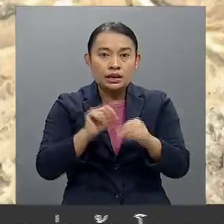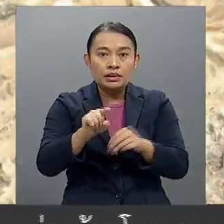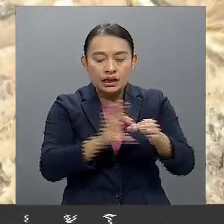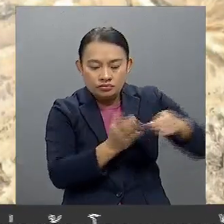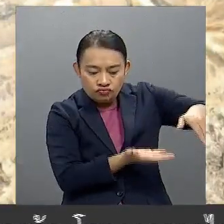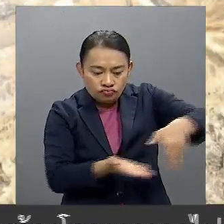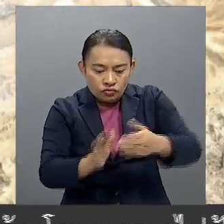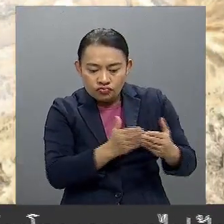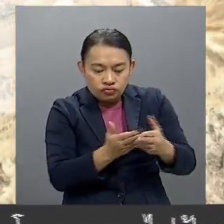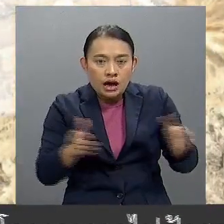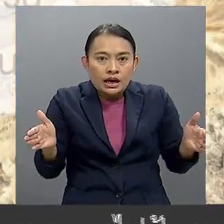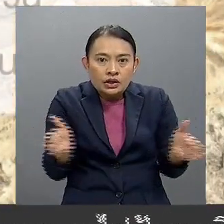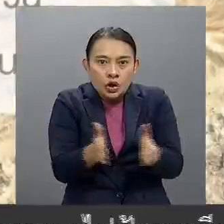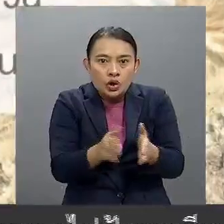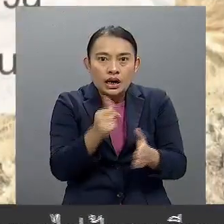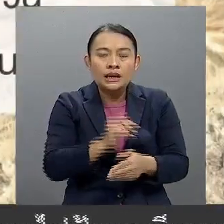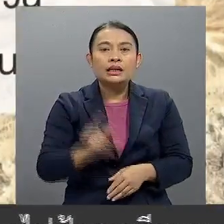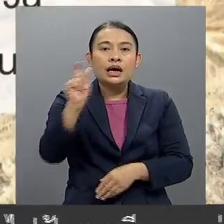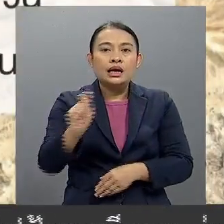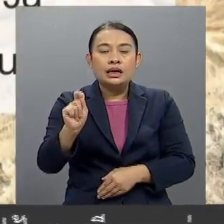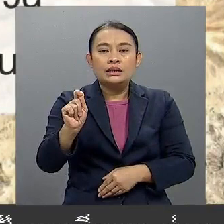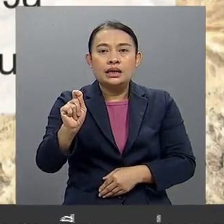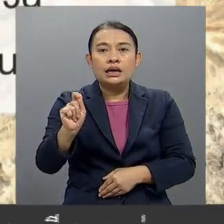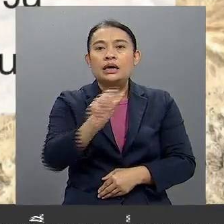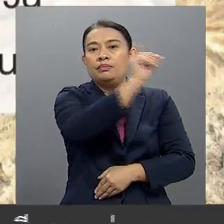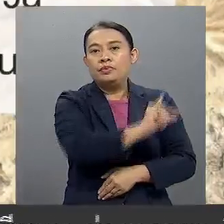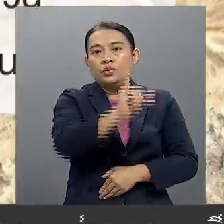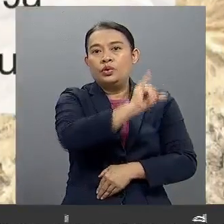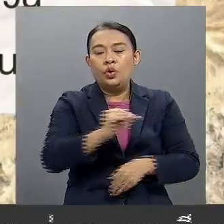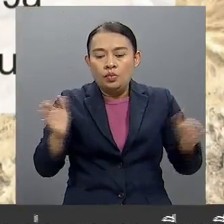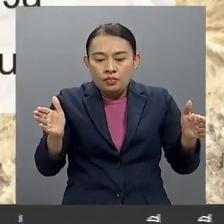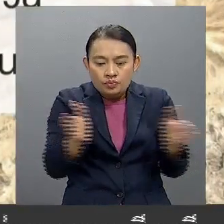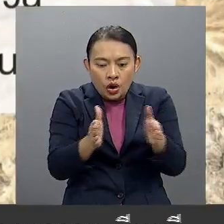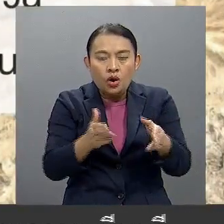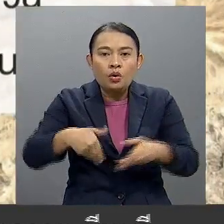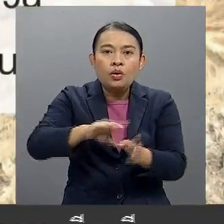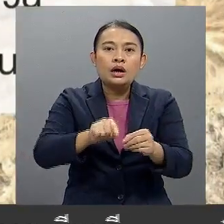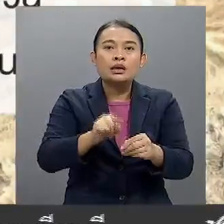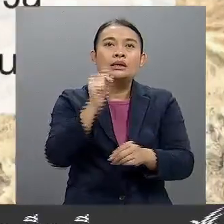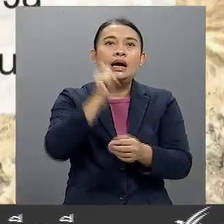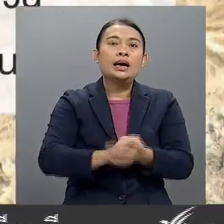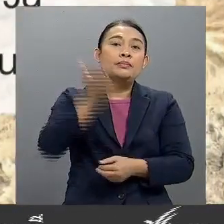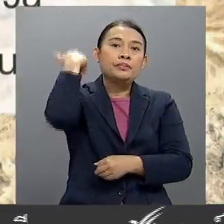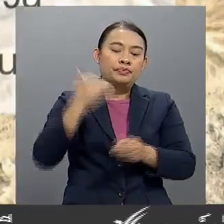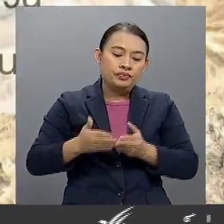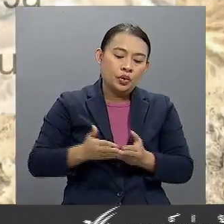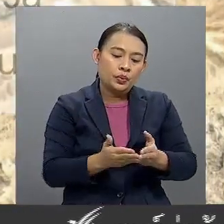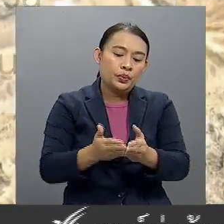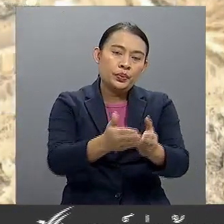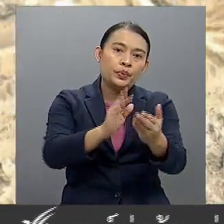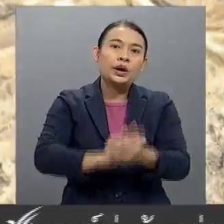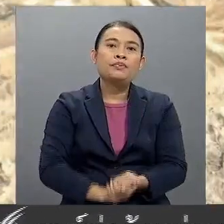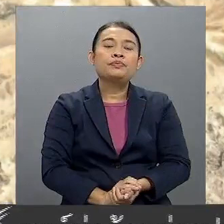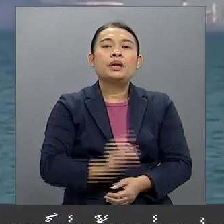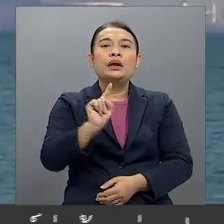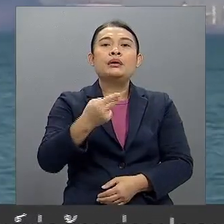ทุวิปเอเชีกับยุโรปนะคะโดยเมอปีที่แล้วค่ มีเรือบนทุกสินค้าแร่นผ่านครองสั่เอดประมาณ 19,000 หรอคิดเป็